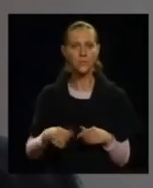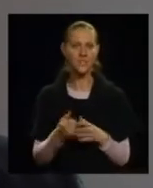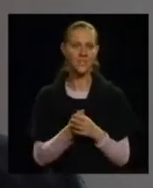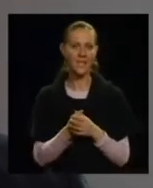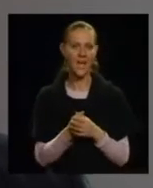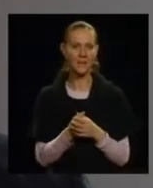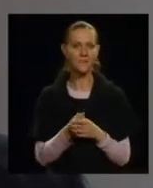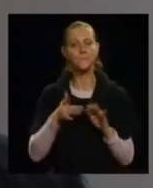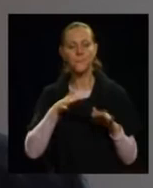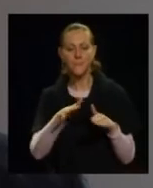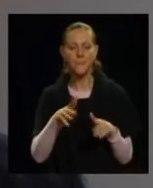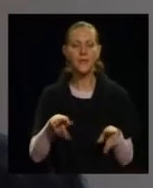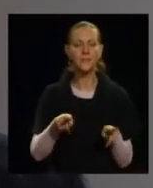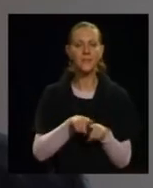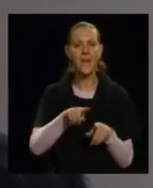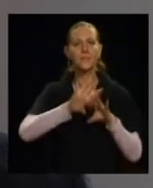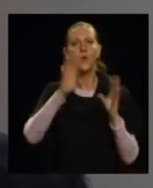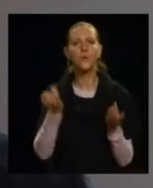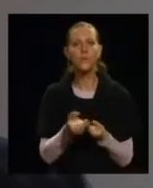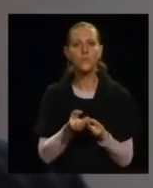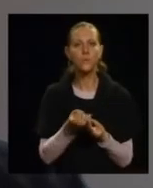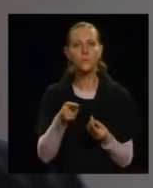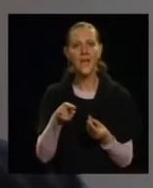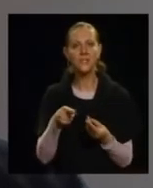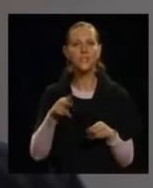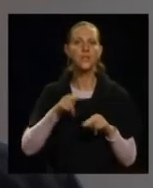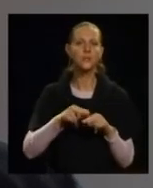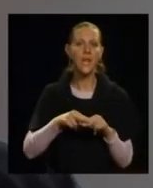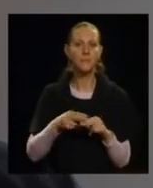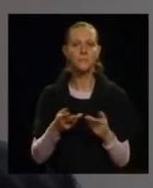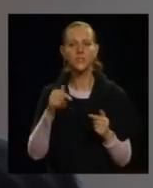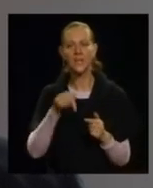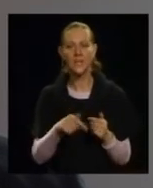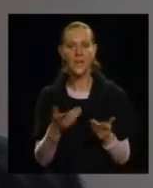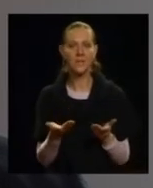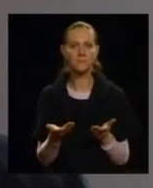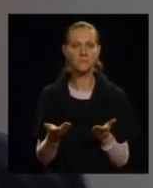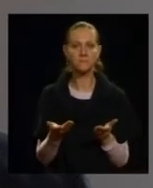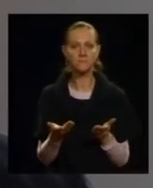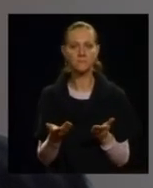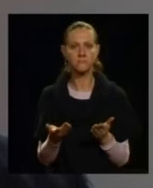biztosítják, tehát általában egy ilyen koszorúzási ünnepségen